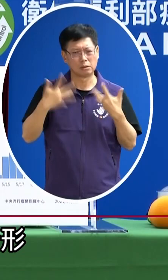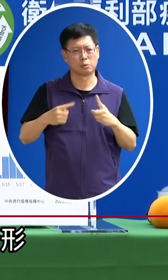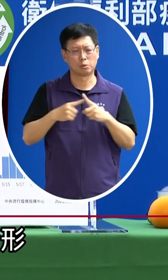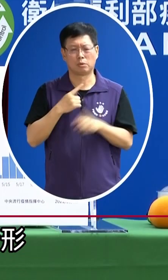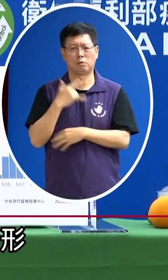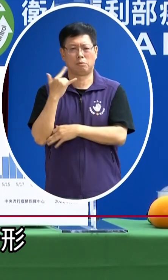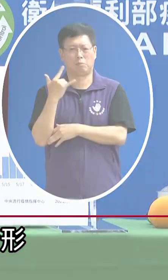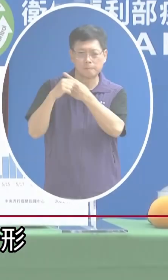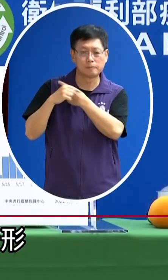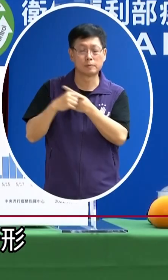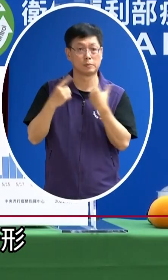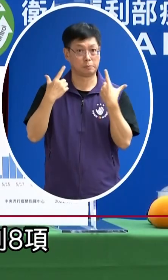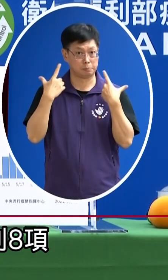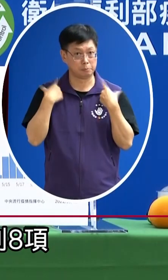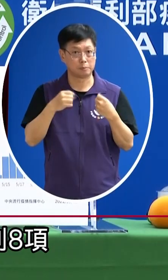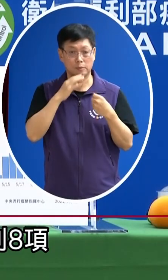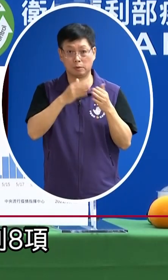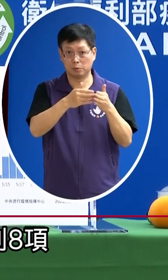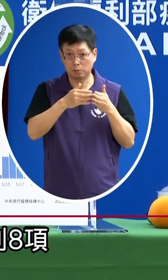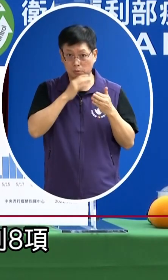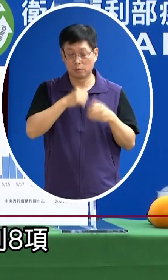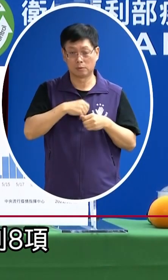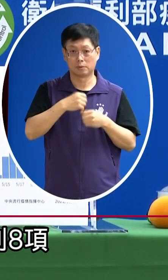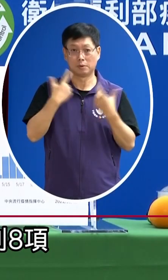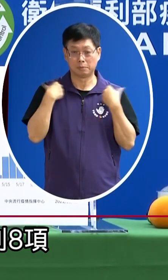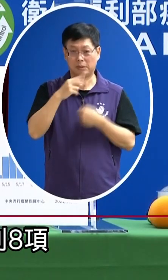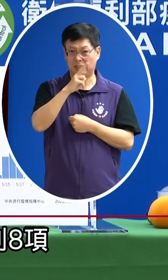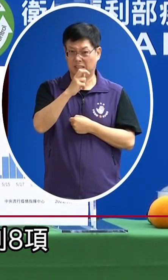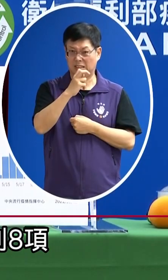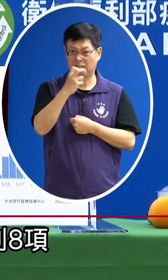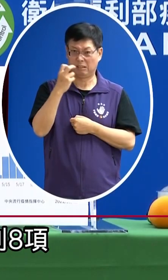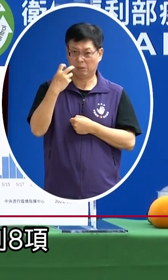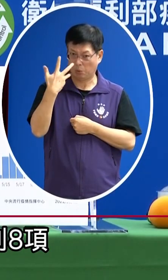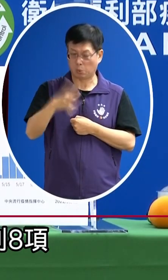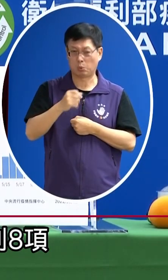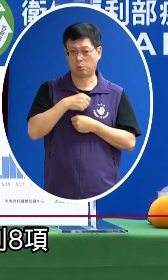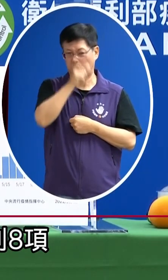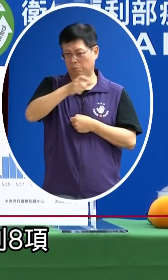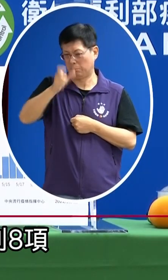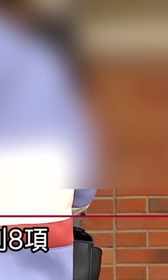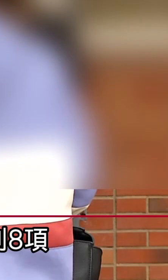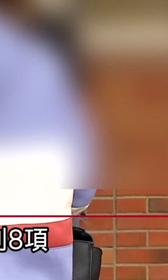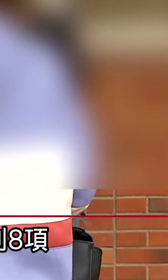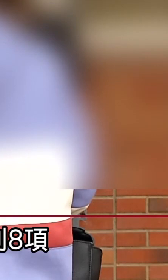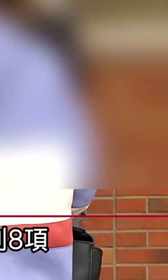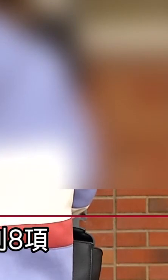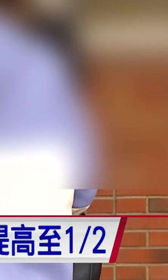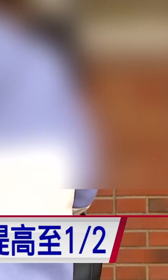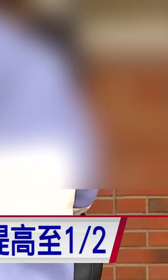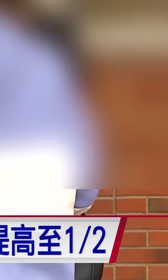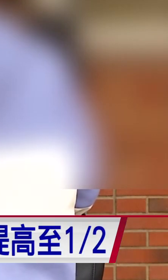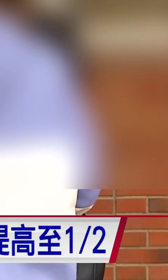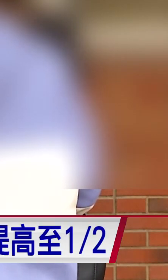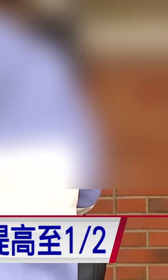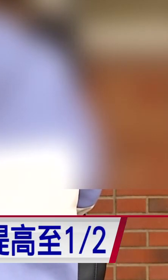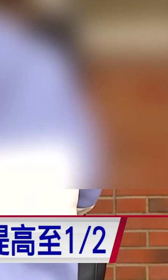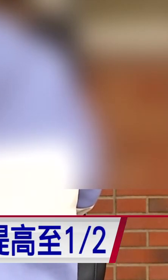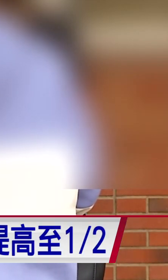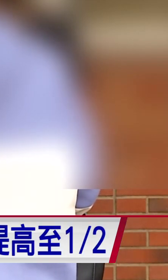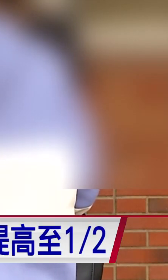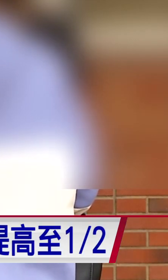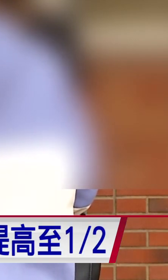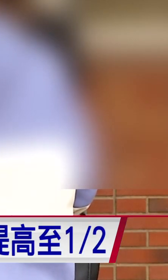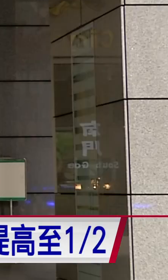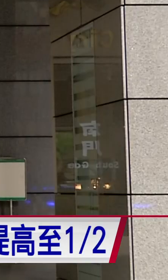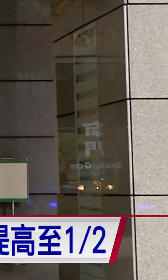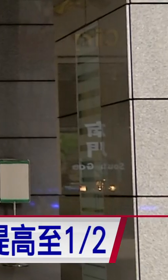塞车的一个情形，它的必要的栏位从20几项那简化到8项。 另外因应疫情发展，行政院人事